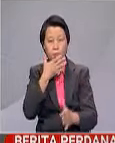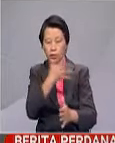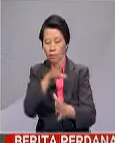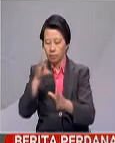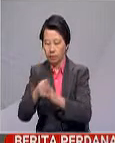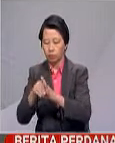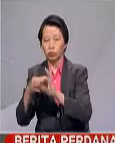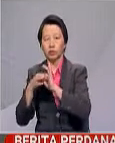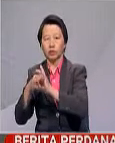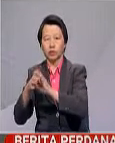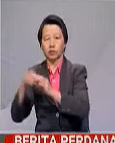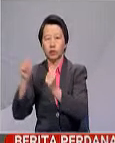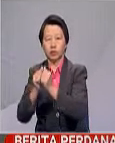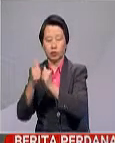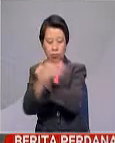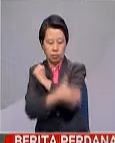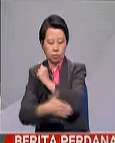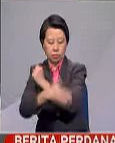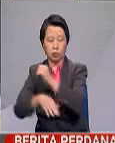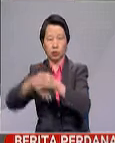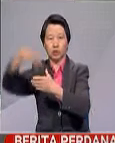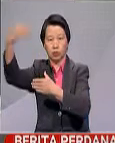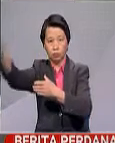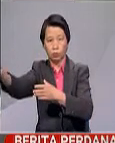dengan negara luar.